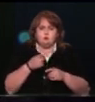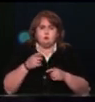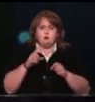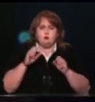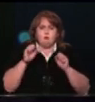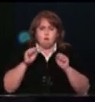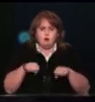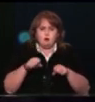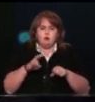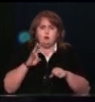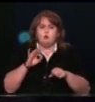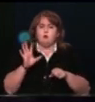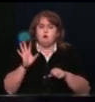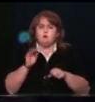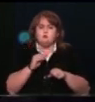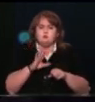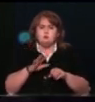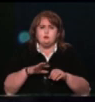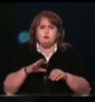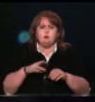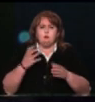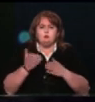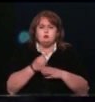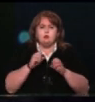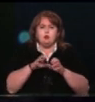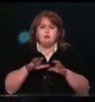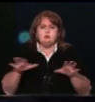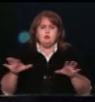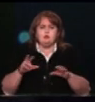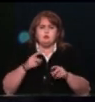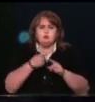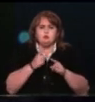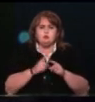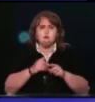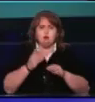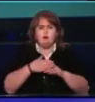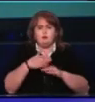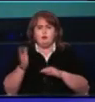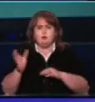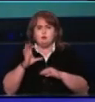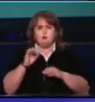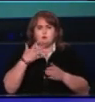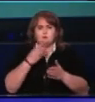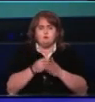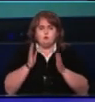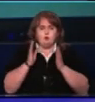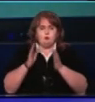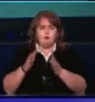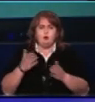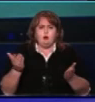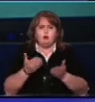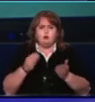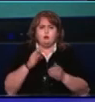могли пролетать, но не все. Получилось рассеяние частиц. Какие-то просто отклонились от своего направления,